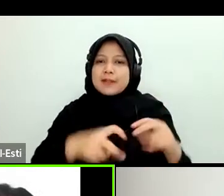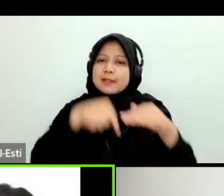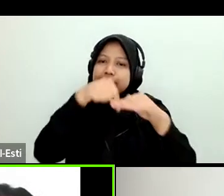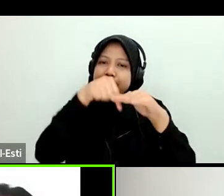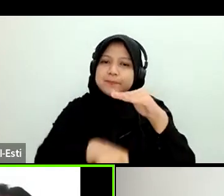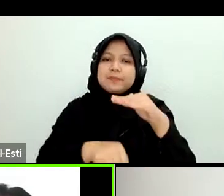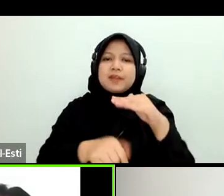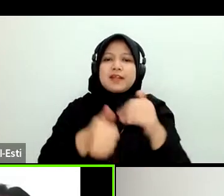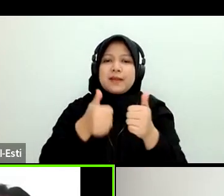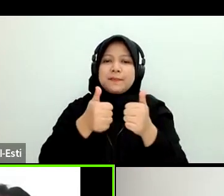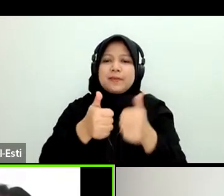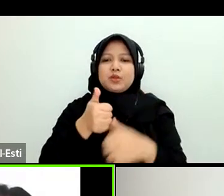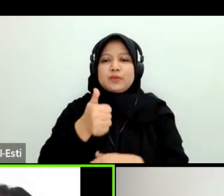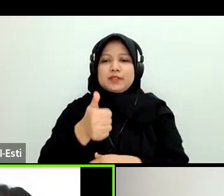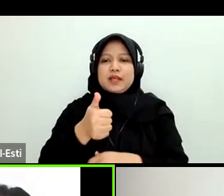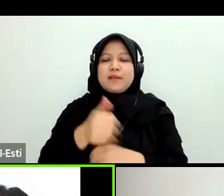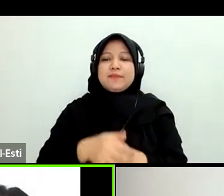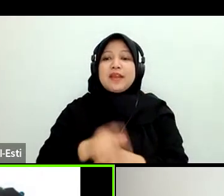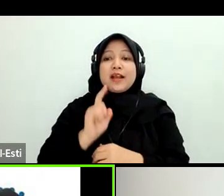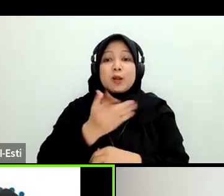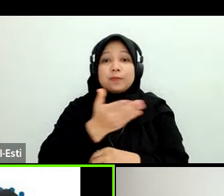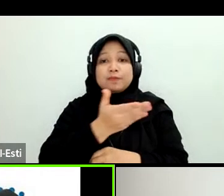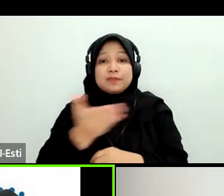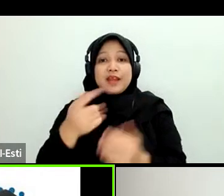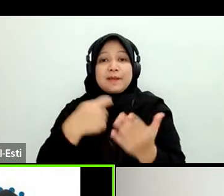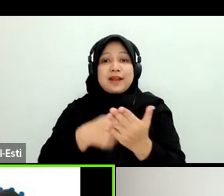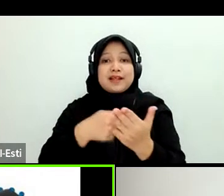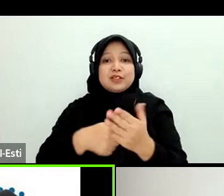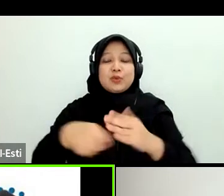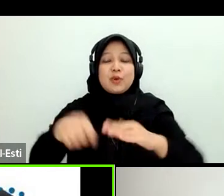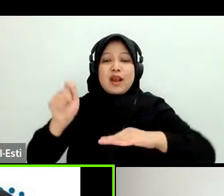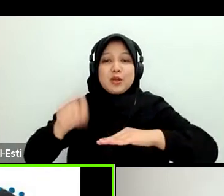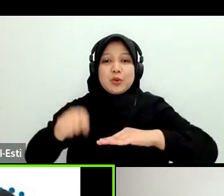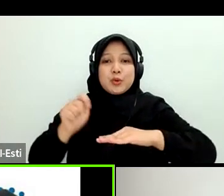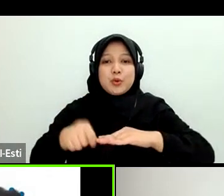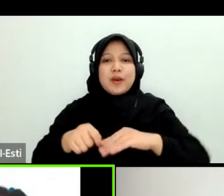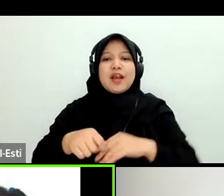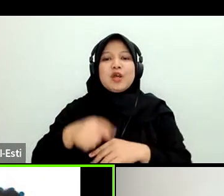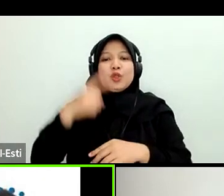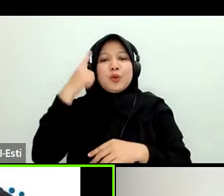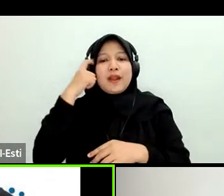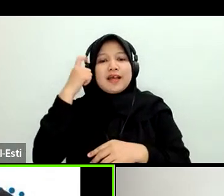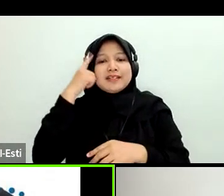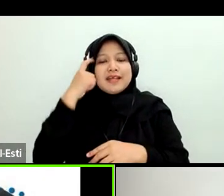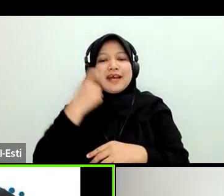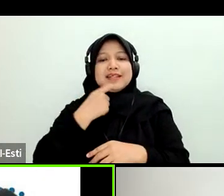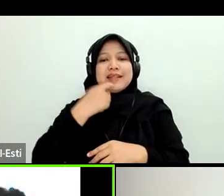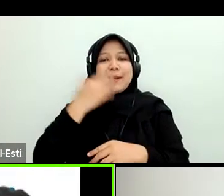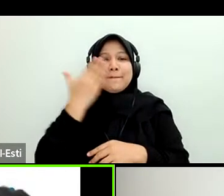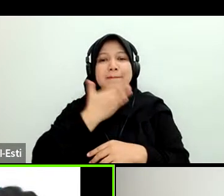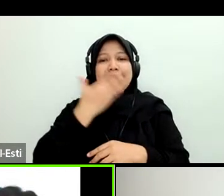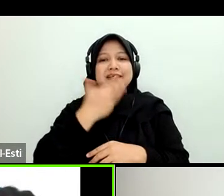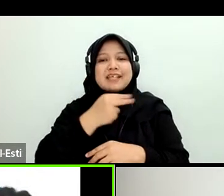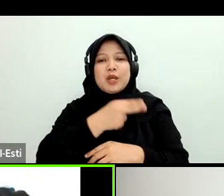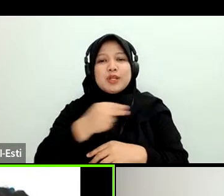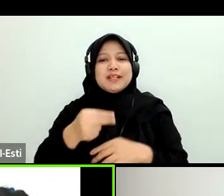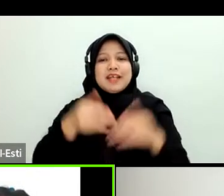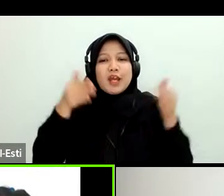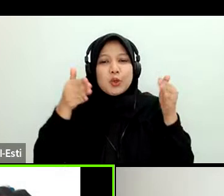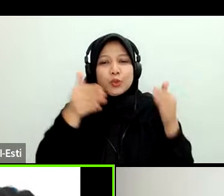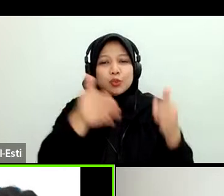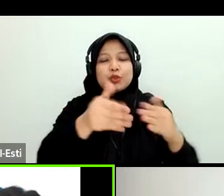bagus sekali Kalau misalnya masih hukum belajar juga Bahasa Indonesia khusus hukum ditembak se-indonesia hukum Kalau boleh dikatakan seperti itu